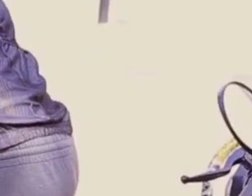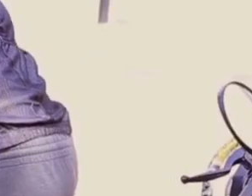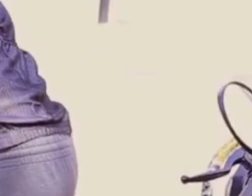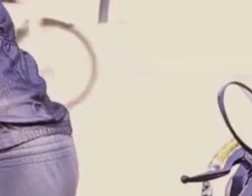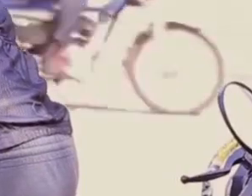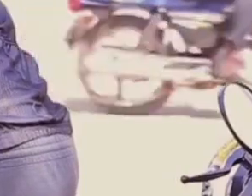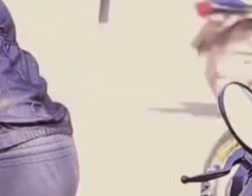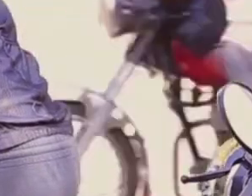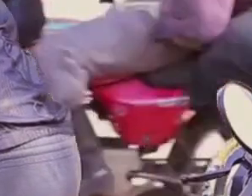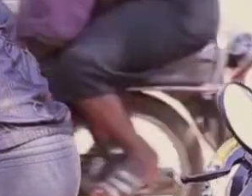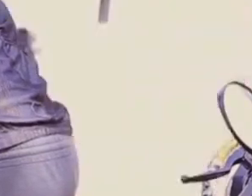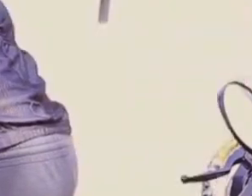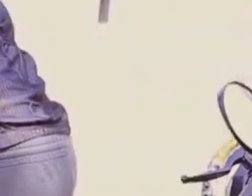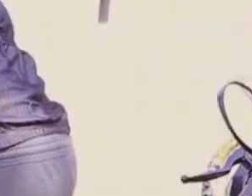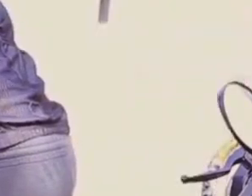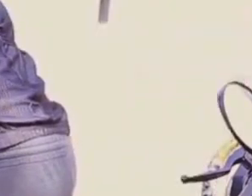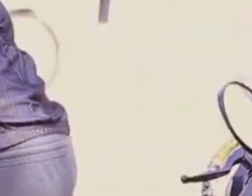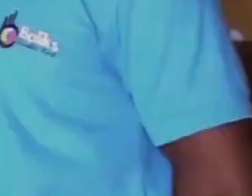kemisoro nebirala.